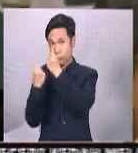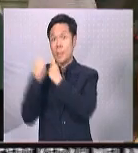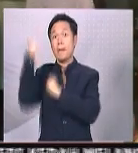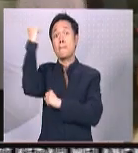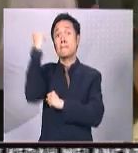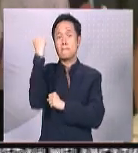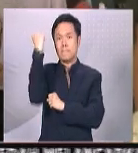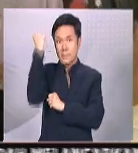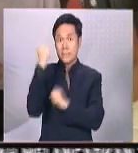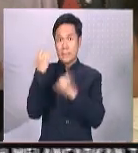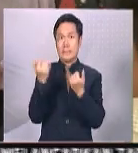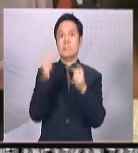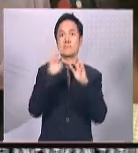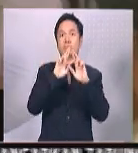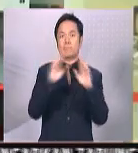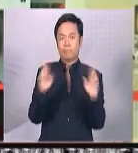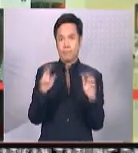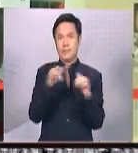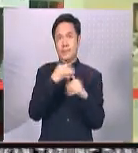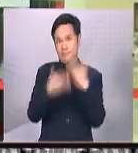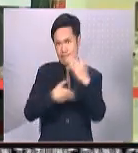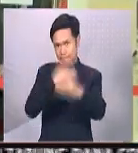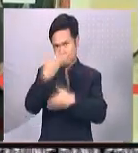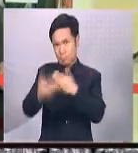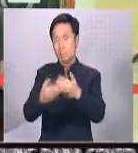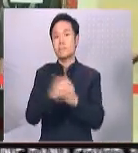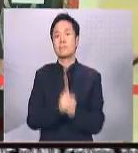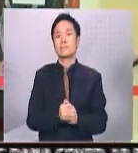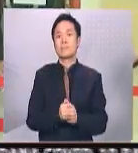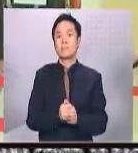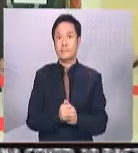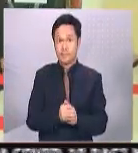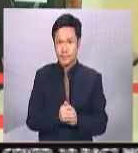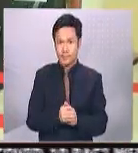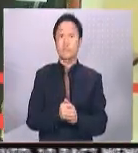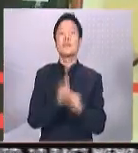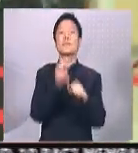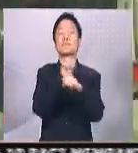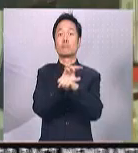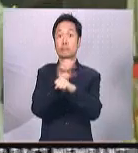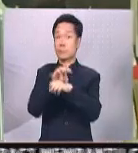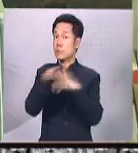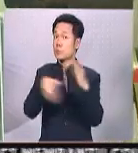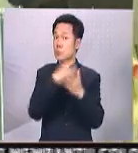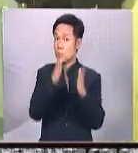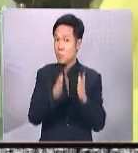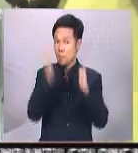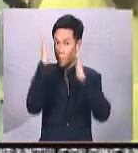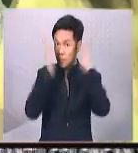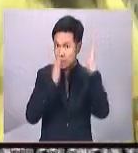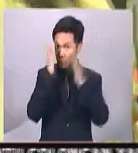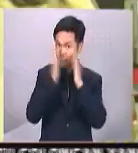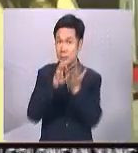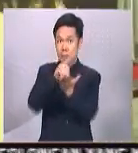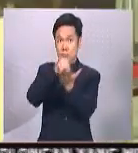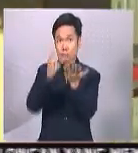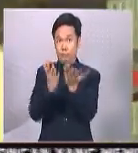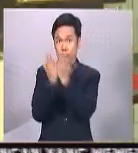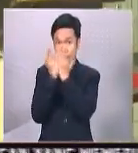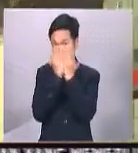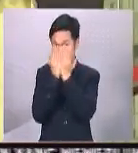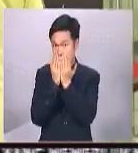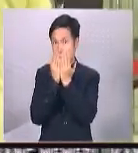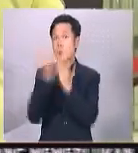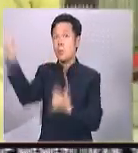berkenaan sedang dalam perbincangan pada masa sama beliau turut nasihati rakyat Malaysia termasuk pelajar yang berada diluar